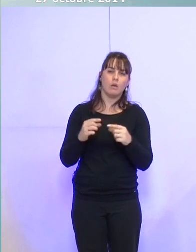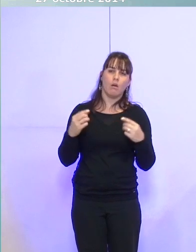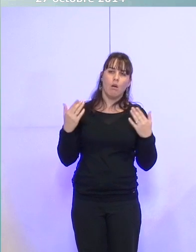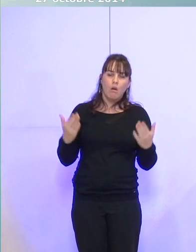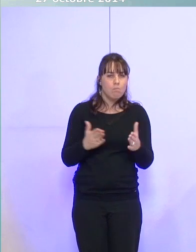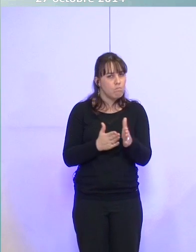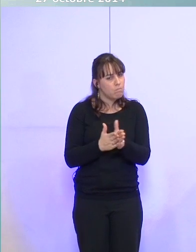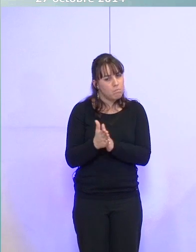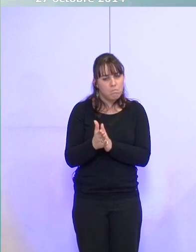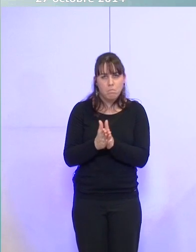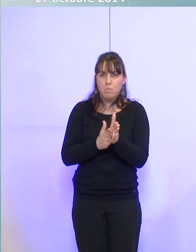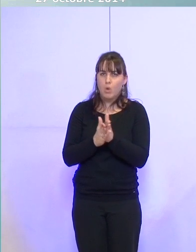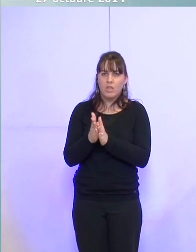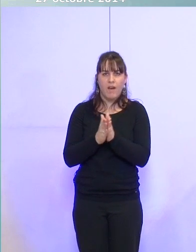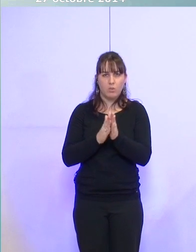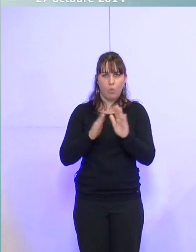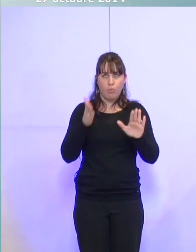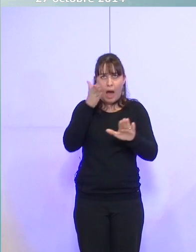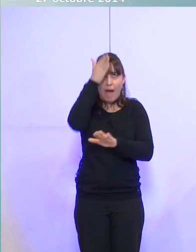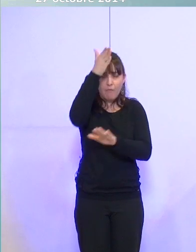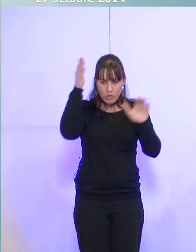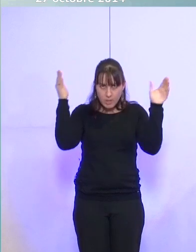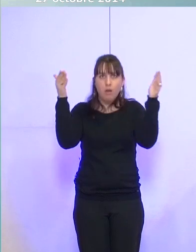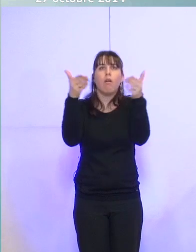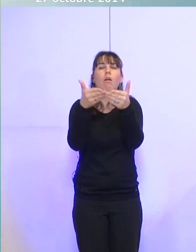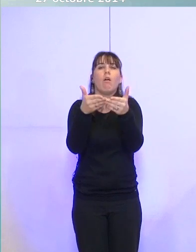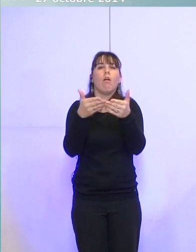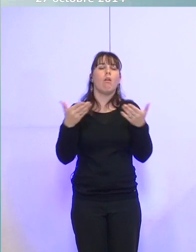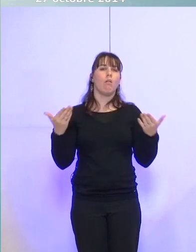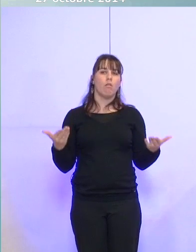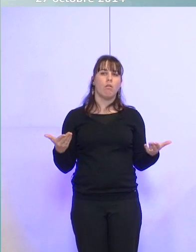d'une motivation résolument tournée vers l'avenir, donc ne cherchant pas à